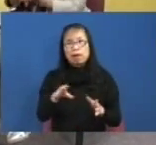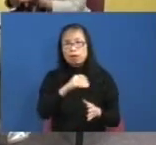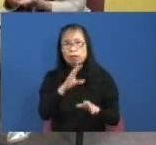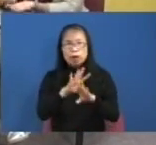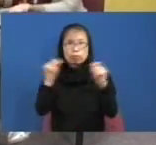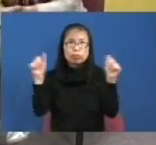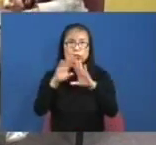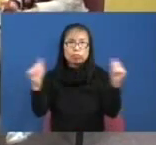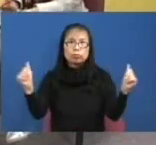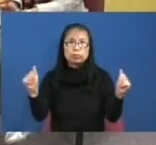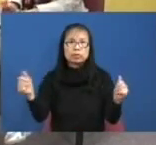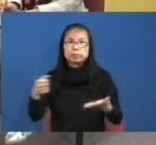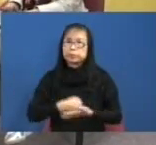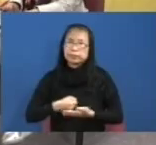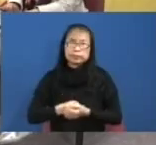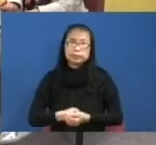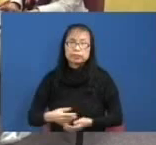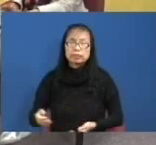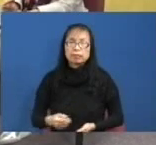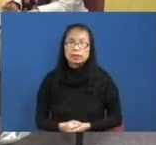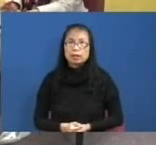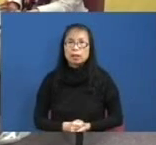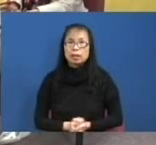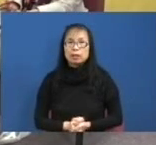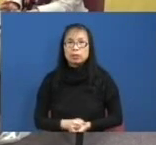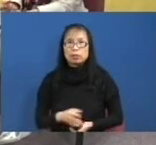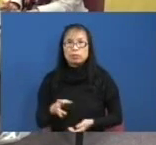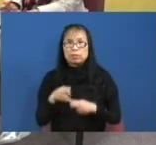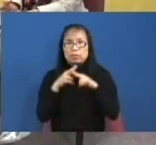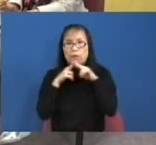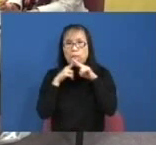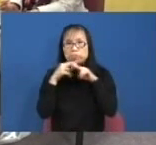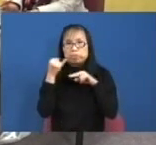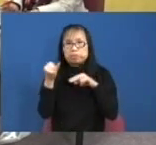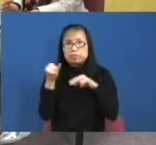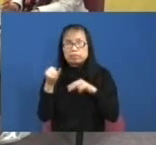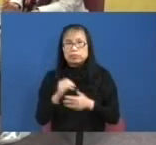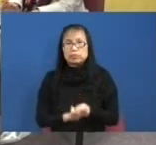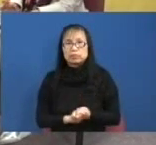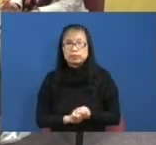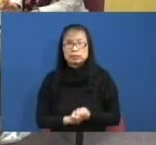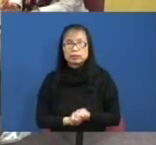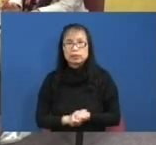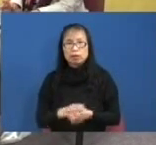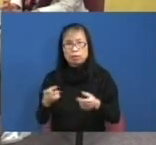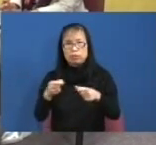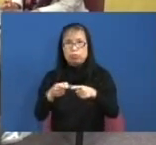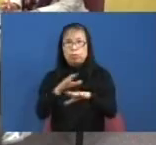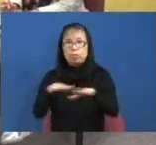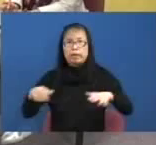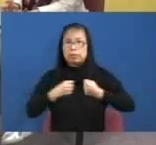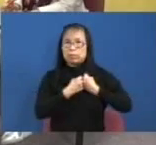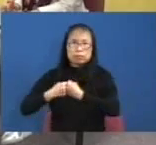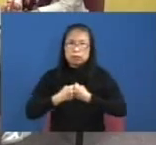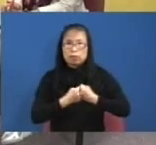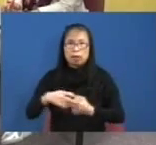嘛，係嘛？ 冇咗啦， 係幾慘啊！呢啲啊～ 咁呢啲我哋冇聲出嘅喎，啲即係你點樣去同人公平競爭咧？你冇得競爭，